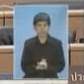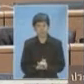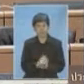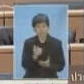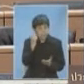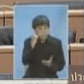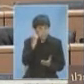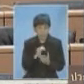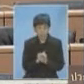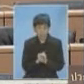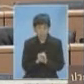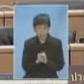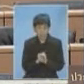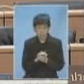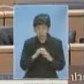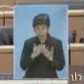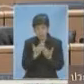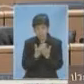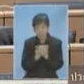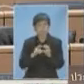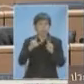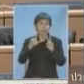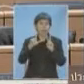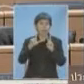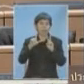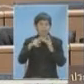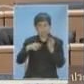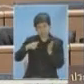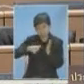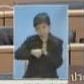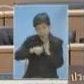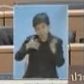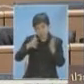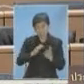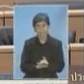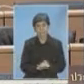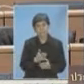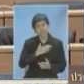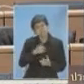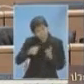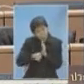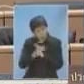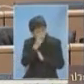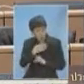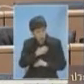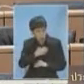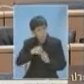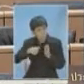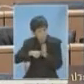ท่านเชื่อไหมครับว่าค่าเดินทางตรงนั้นเนี่ย2ล้านบาทครับผมทวงถามใบเสร็จนะครับจากท